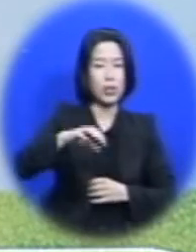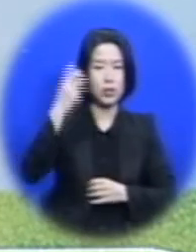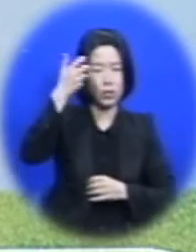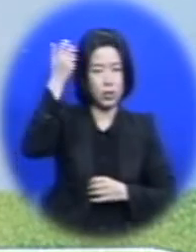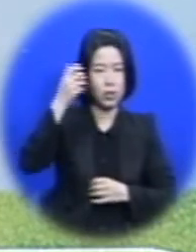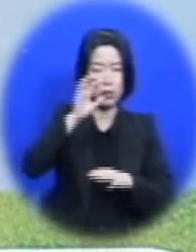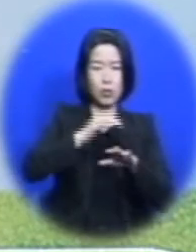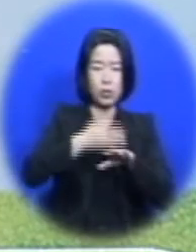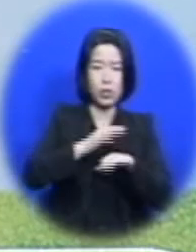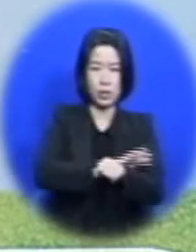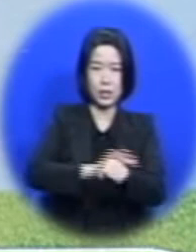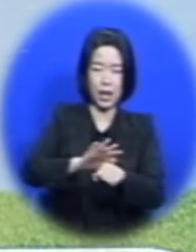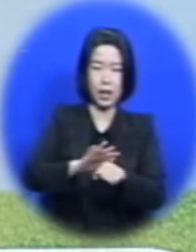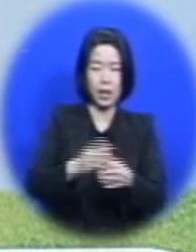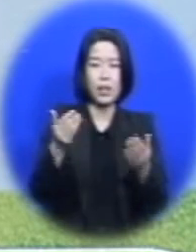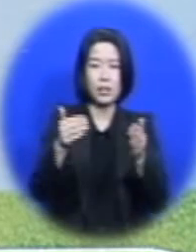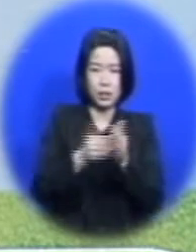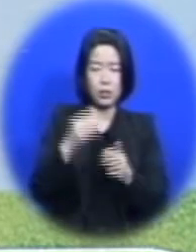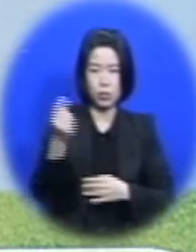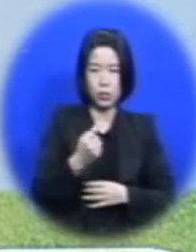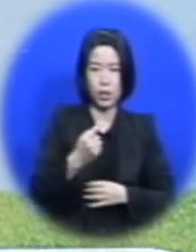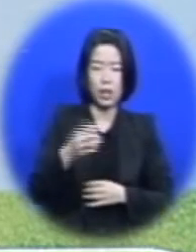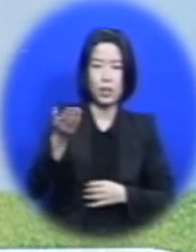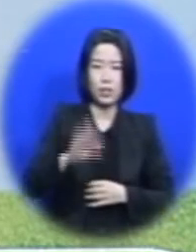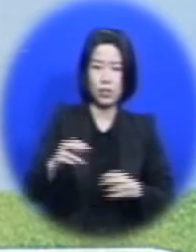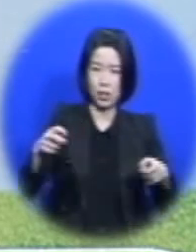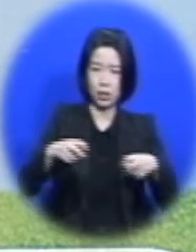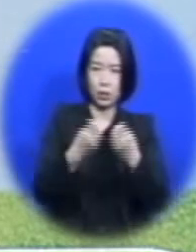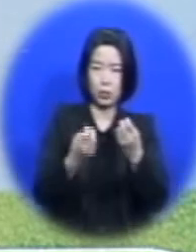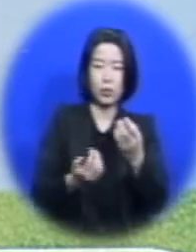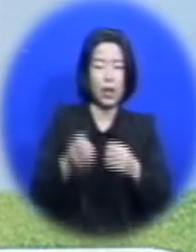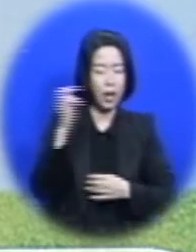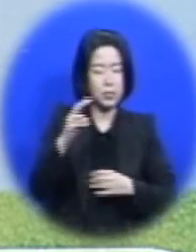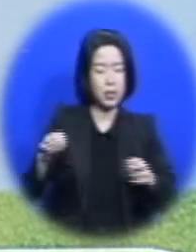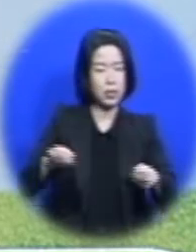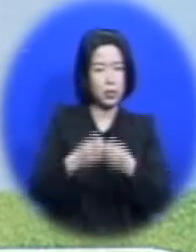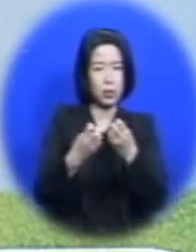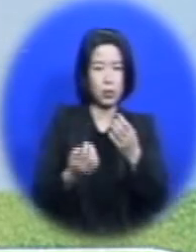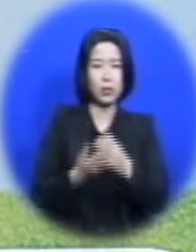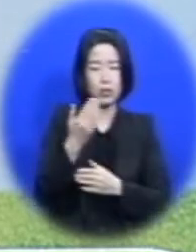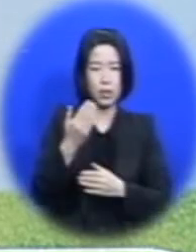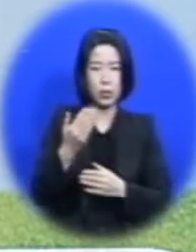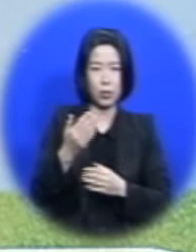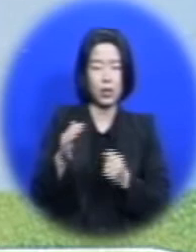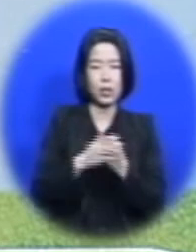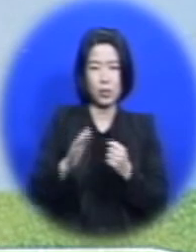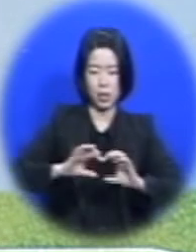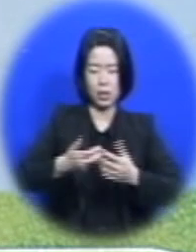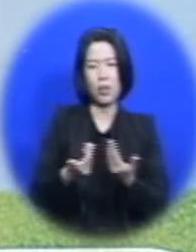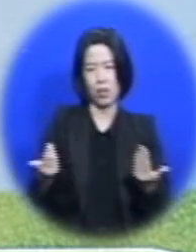사용을 하던 목사님 그런데 교통사고로 갑작스러운 교통사고로 그렇게 세상을 떠나